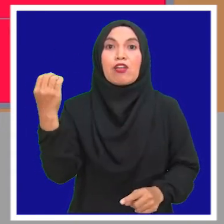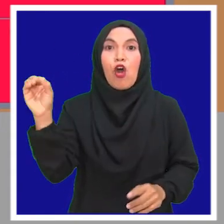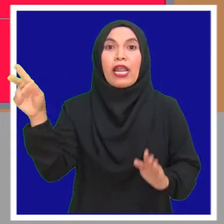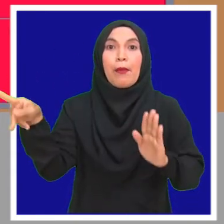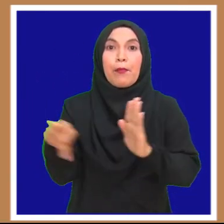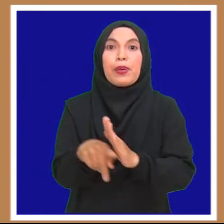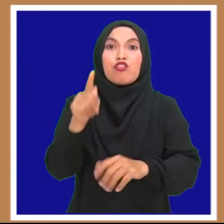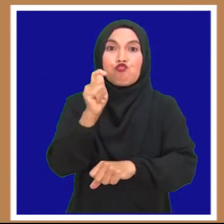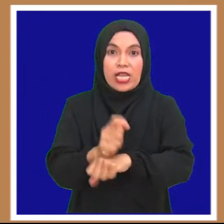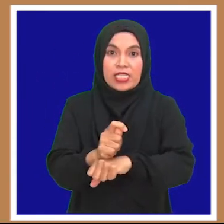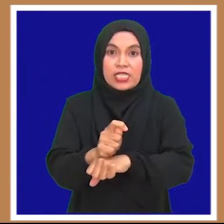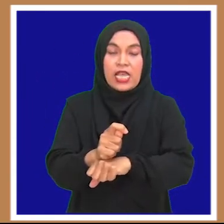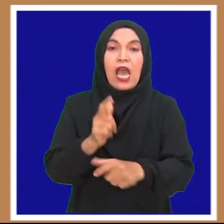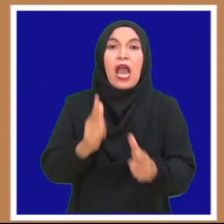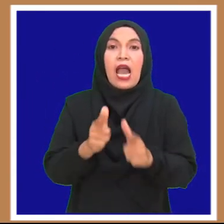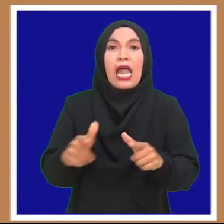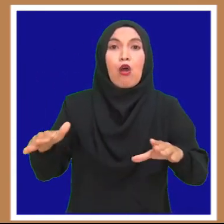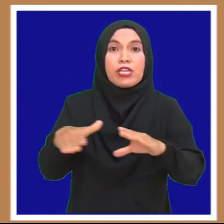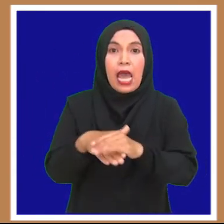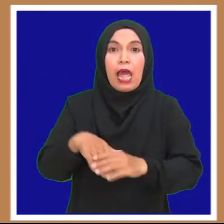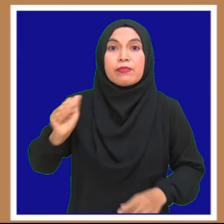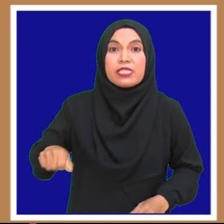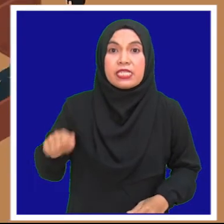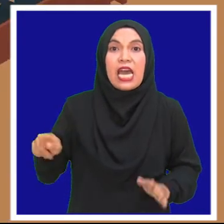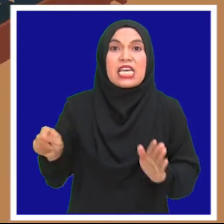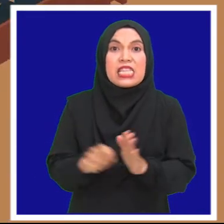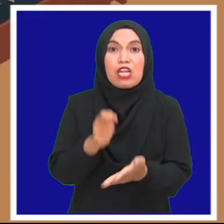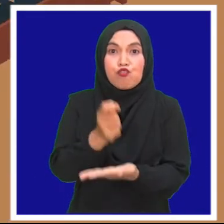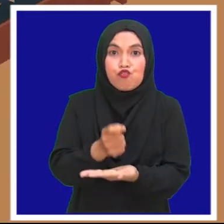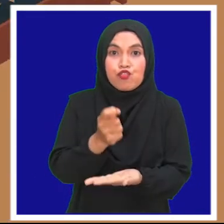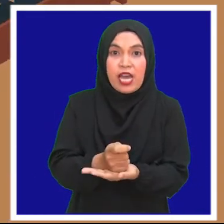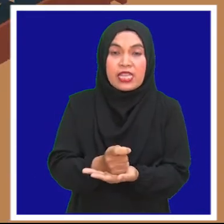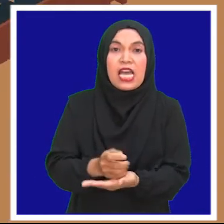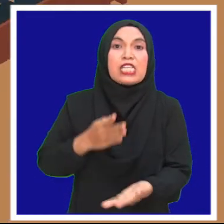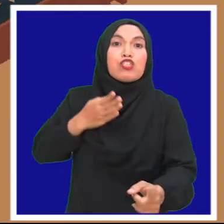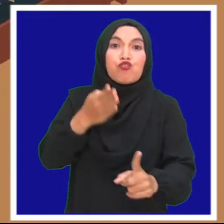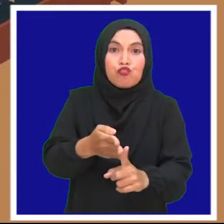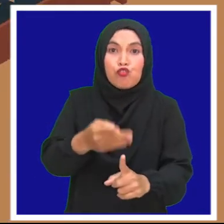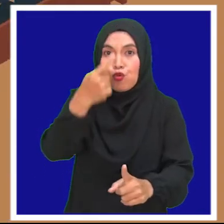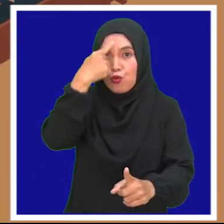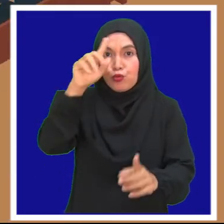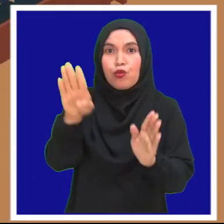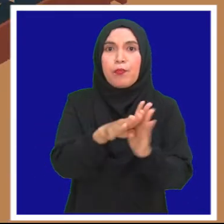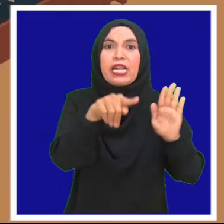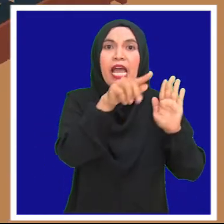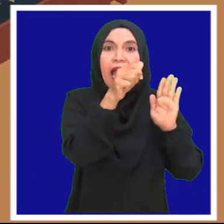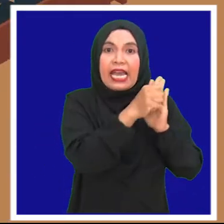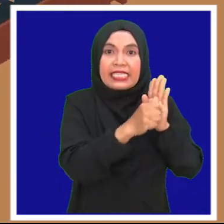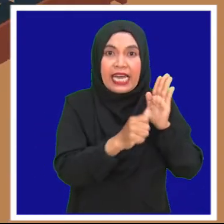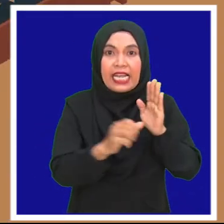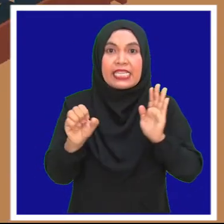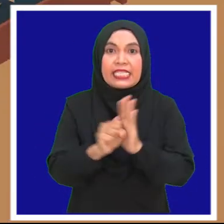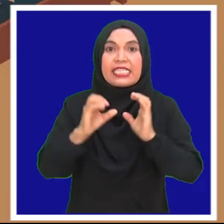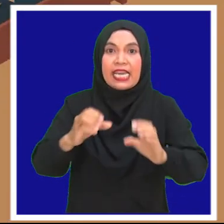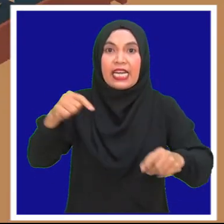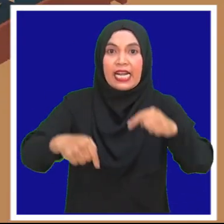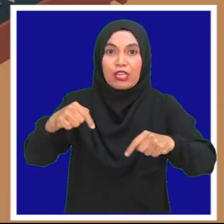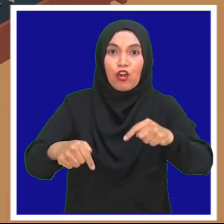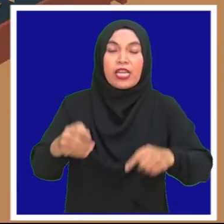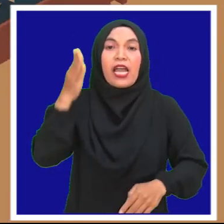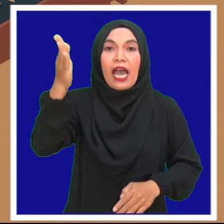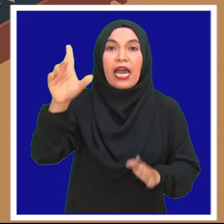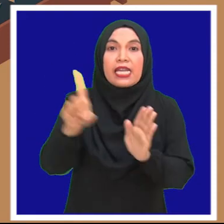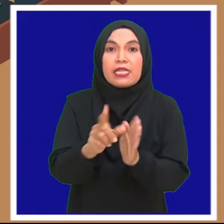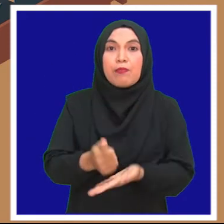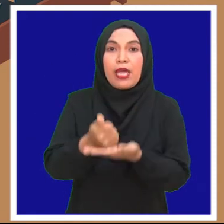petugas pengadilan. Jika dalam persidangan, tergugat atau termohon setuju untuk beracara secara elektronik, maka akan